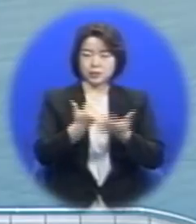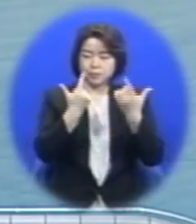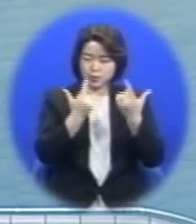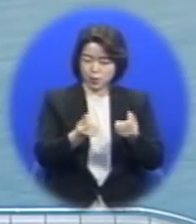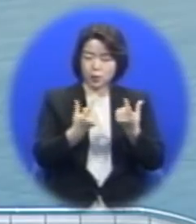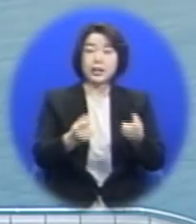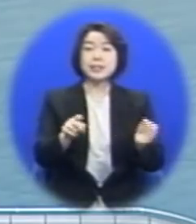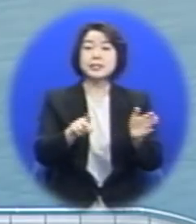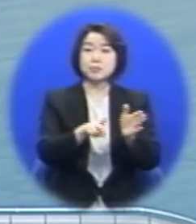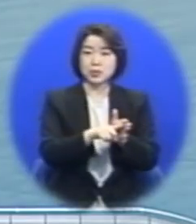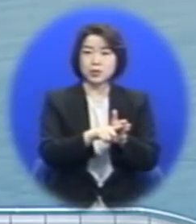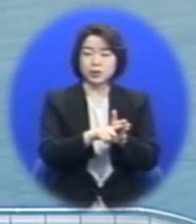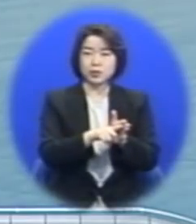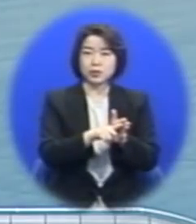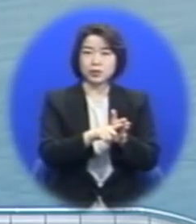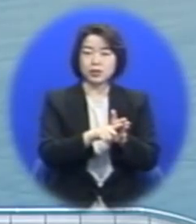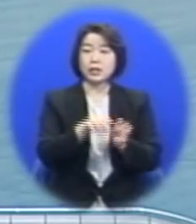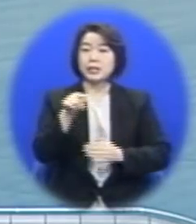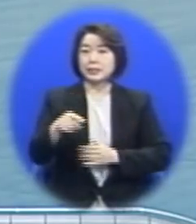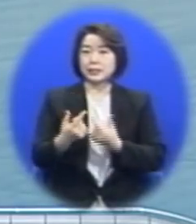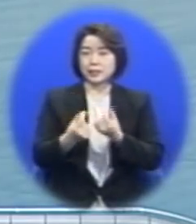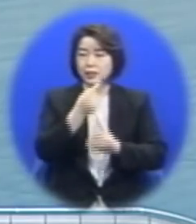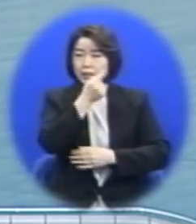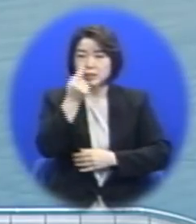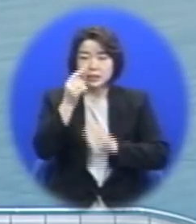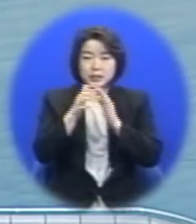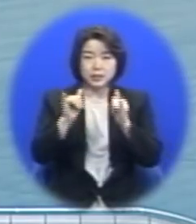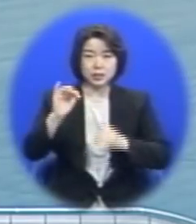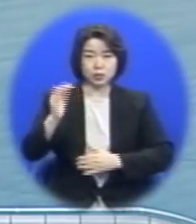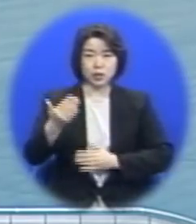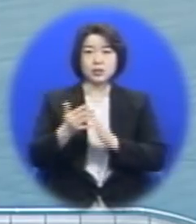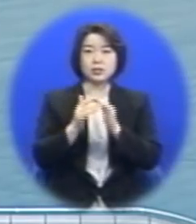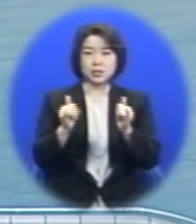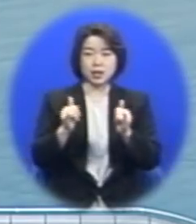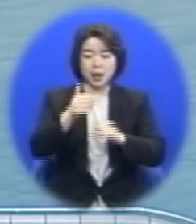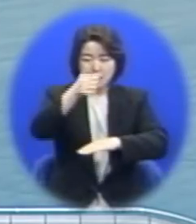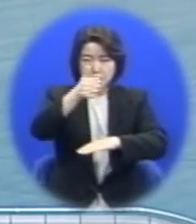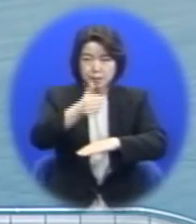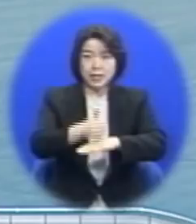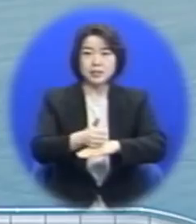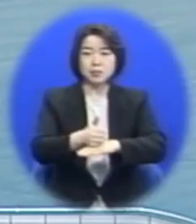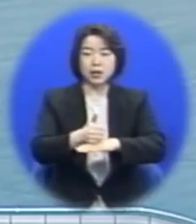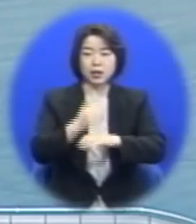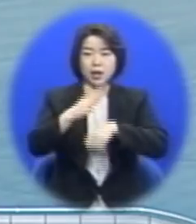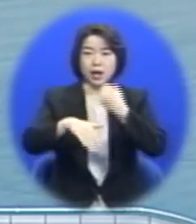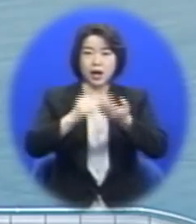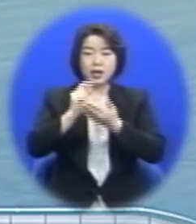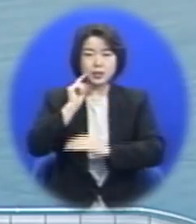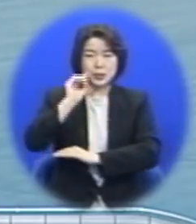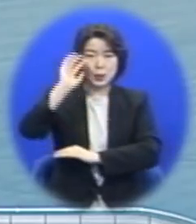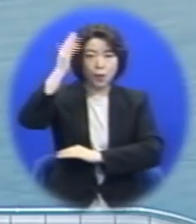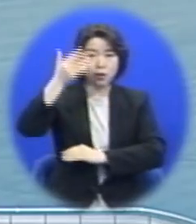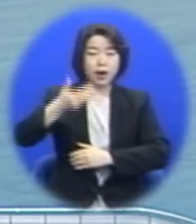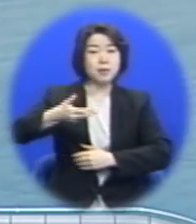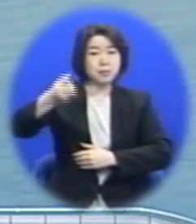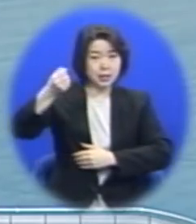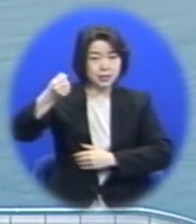똑같이 믿으시는데 그렇게 증인된 자가 마지막에 하나님의 영광을 받으시는 걸